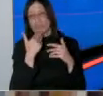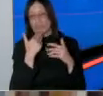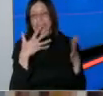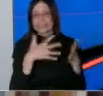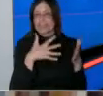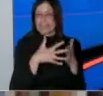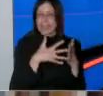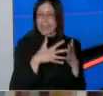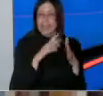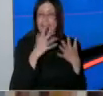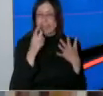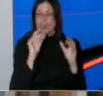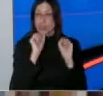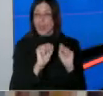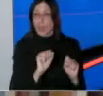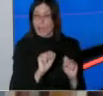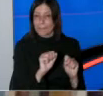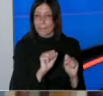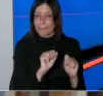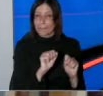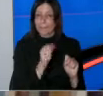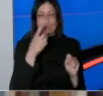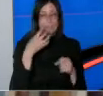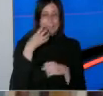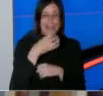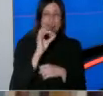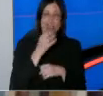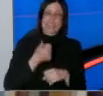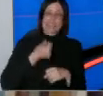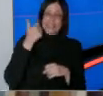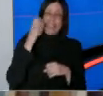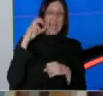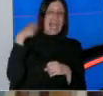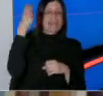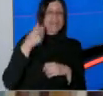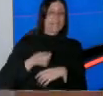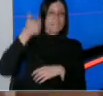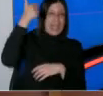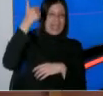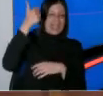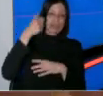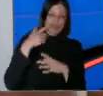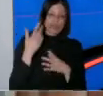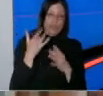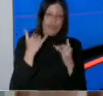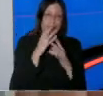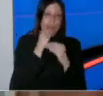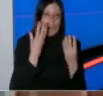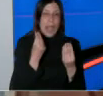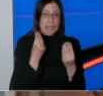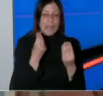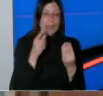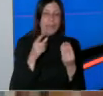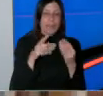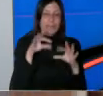בסקר מייצג, האם אתם תומכים במינוי של שר ערבי בכיר, דבר שנזרק הרבה עכשיו במערכת הבחירות הזאת, אגב